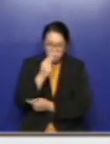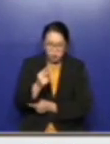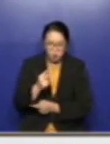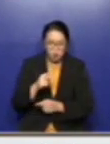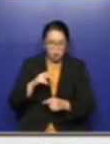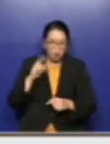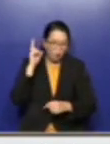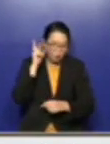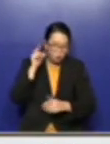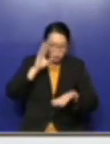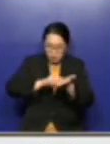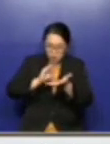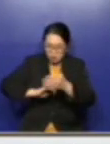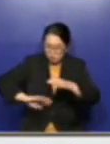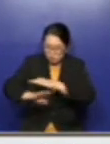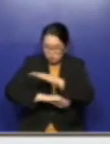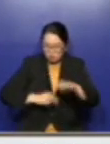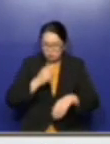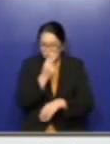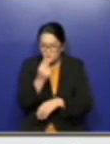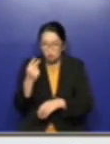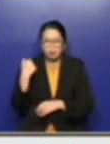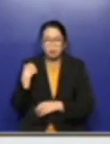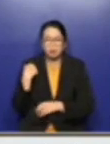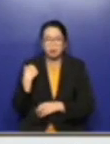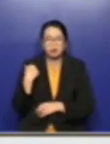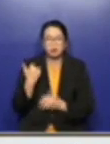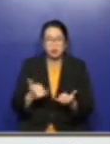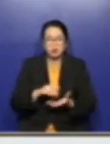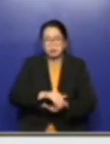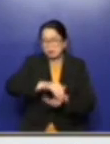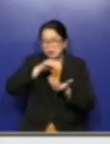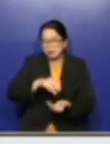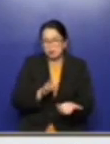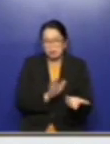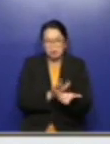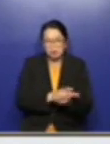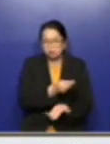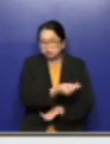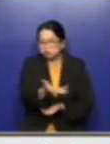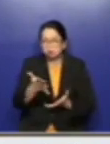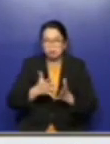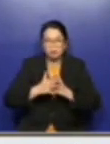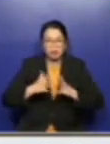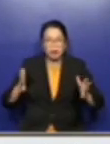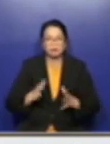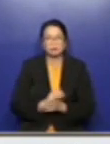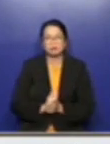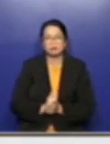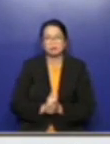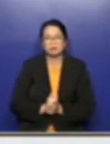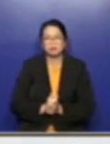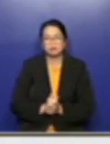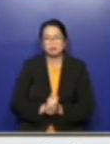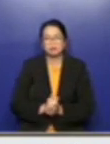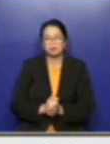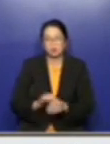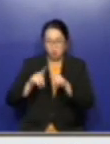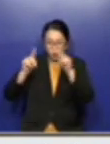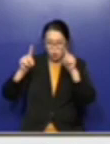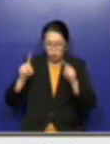ไหมปรากฏว่าบ่อนเต็มบ้านเต็มเมืองท่านประธานครับตู้ม้าวางกันเกลื่อนกลาดไป